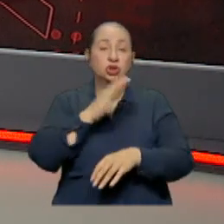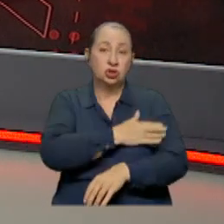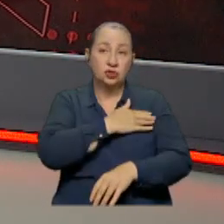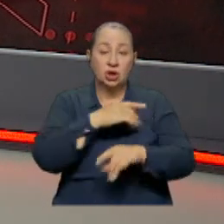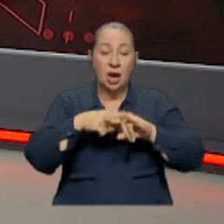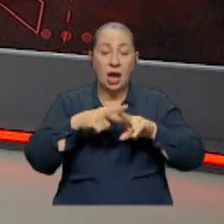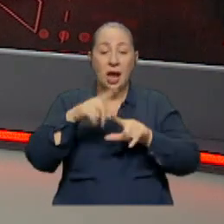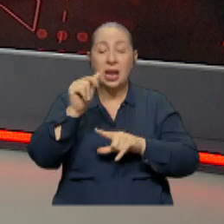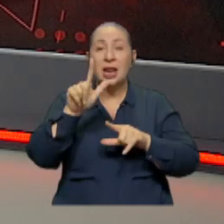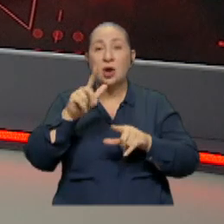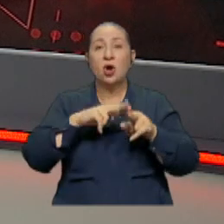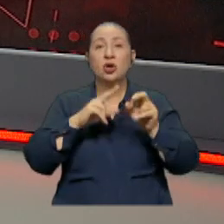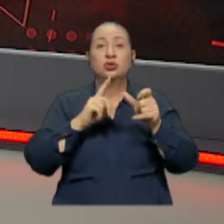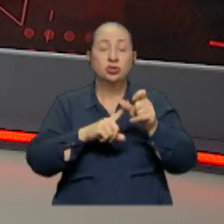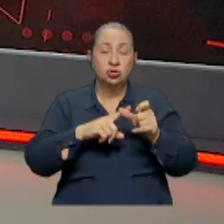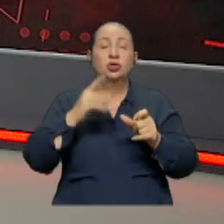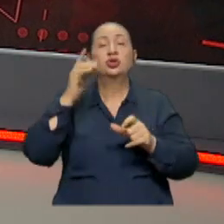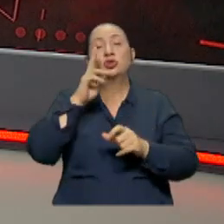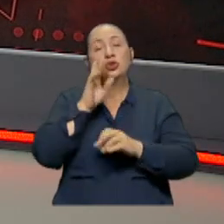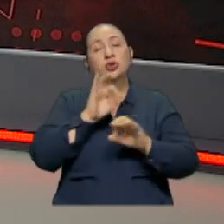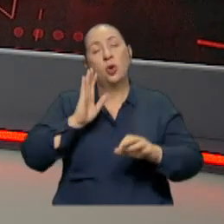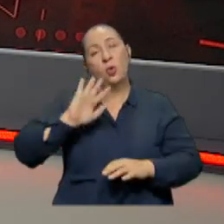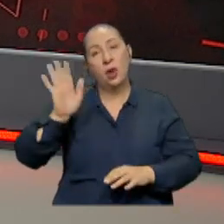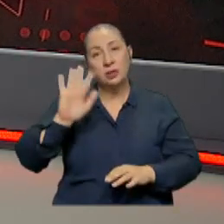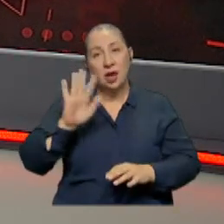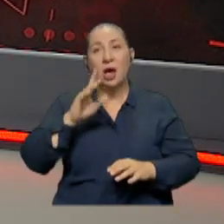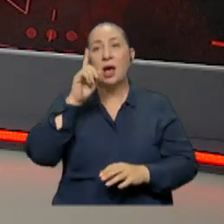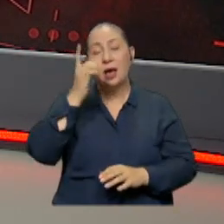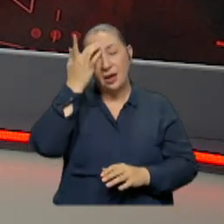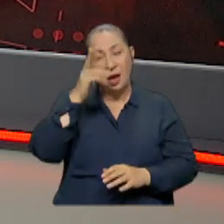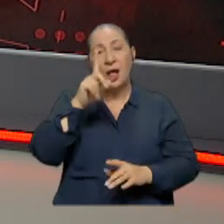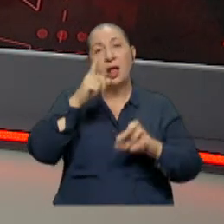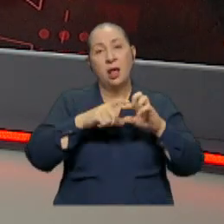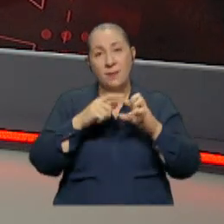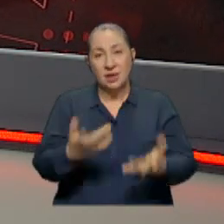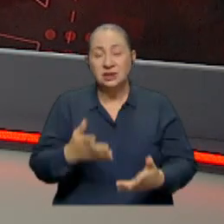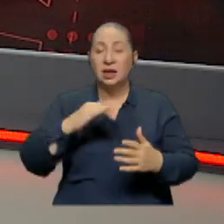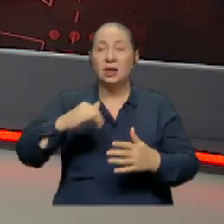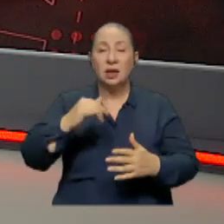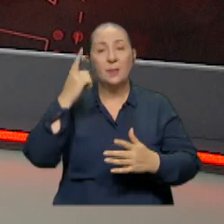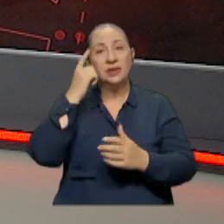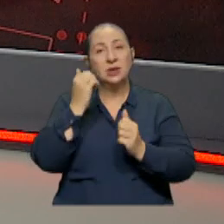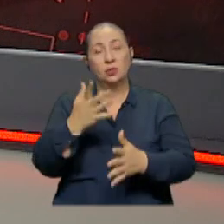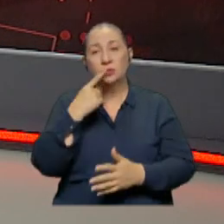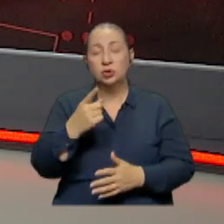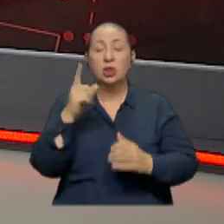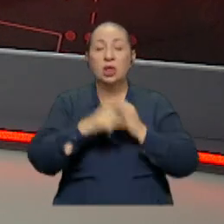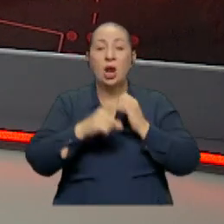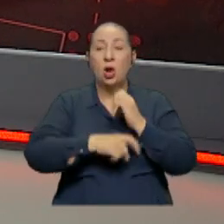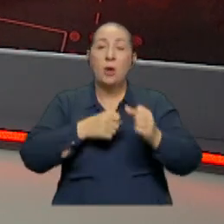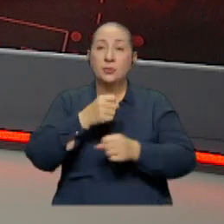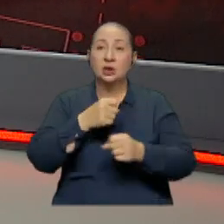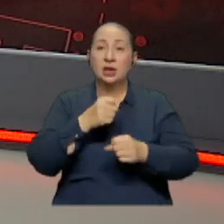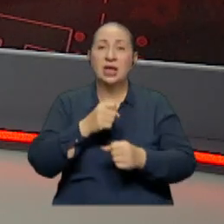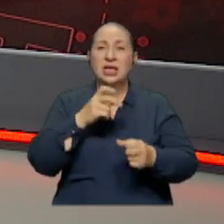Koç sonsuzluğa uğurlandı. Şehidimize Allah'tan rahmet, yakınlarına başsağlığı diliyoruz. Terörle mücadele